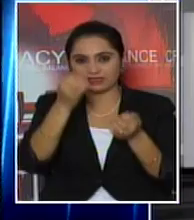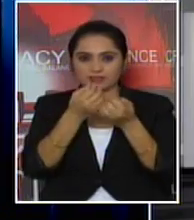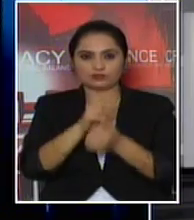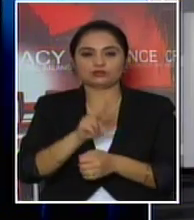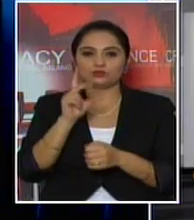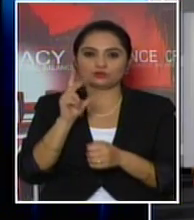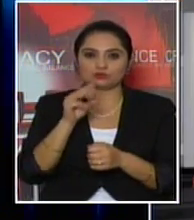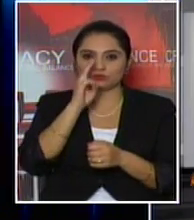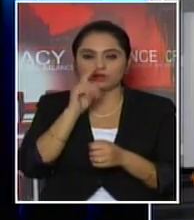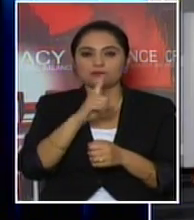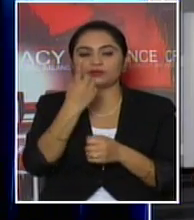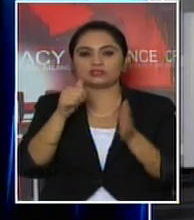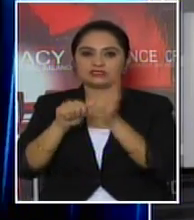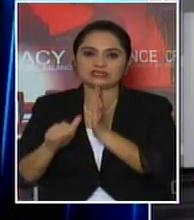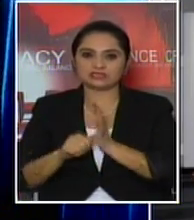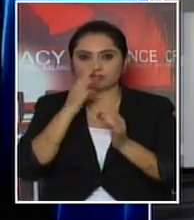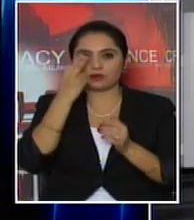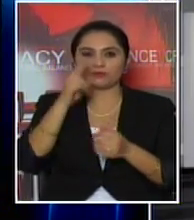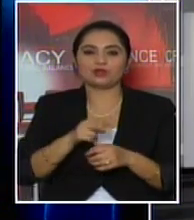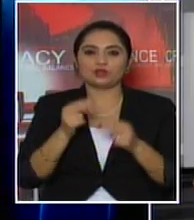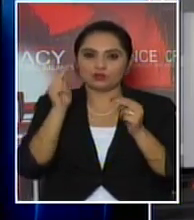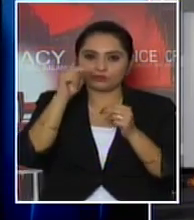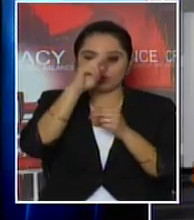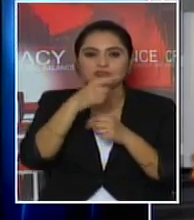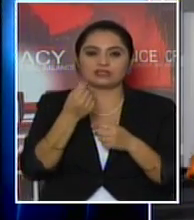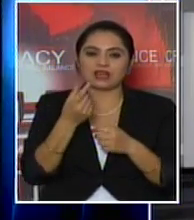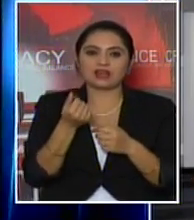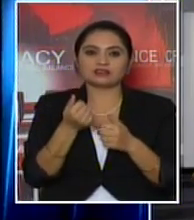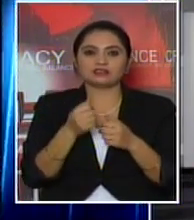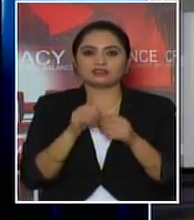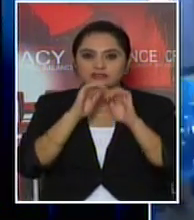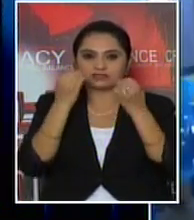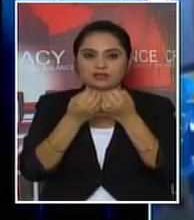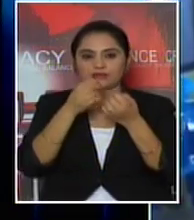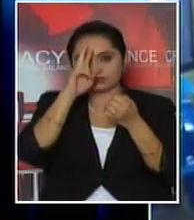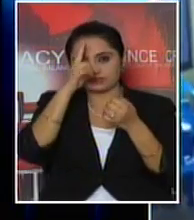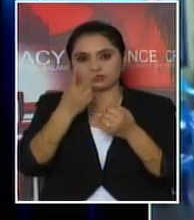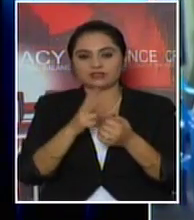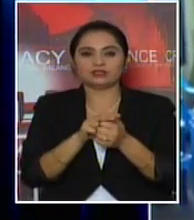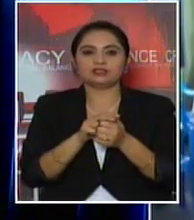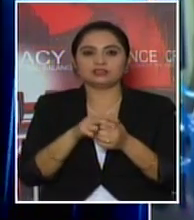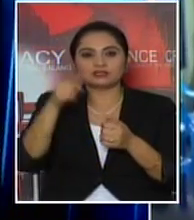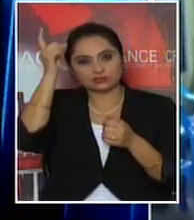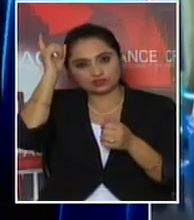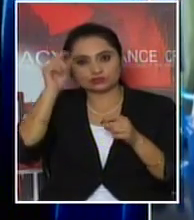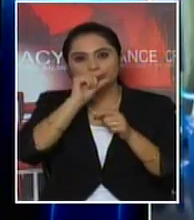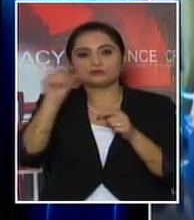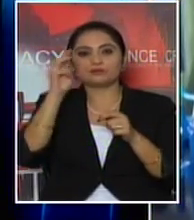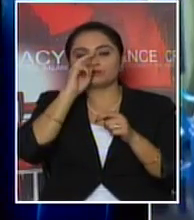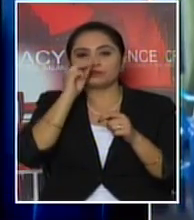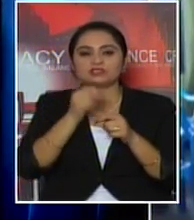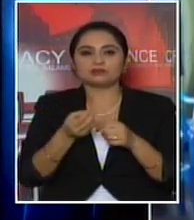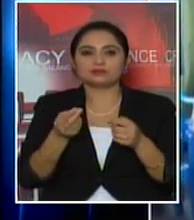दोस्रो चरणमा प्रत्येक जिल्लामा रहेको भौतिक आर्थिक सामाजिक तथा संस्कृतिको विषयमा